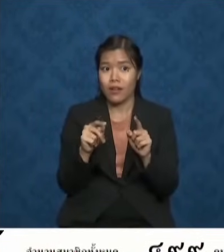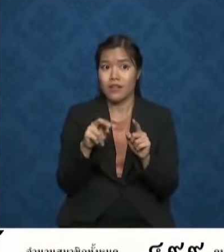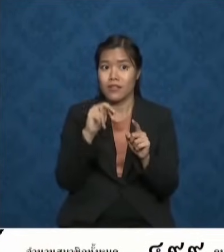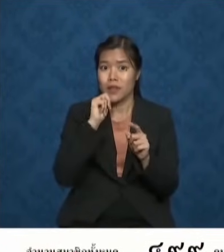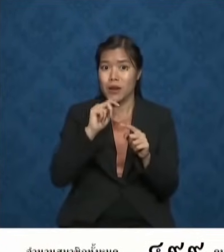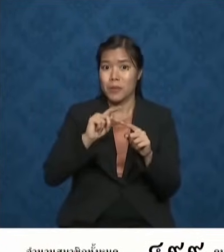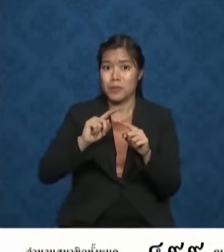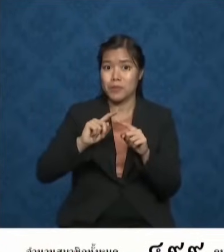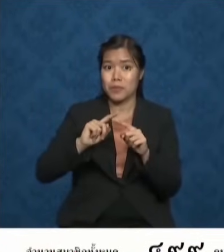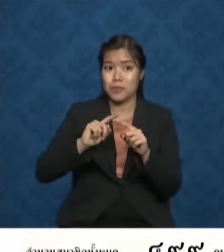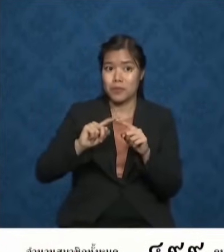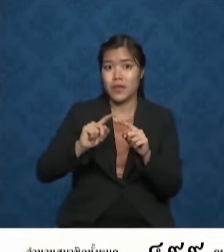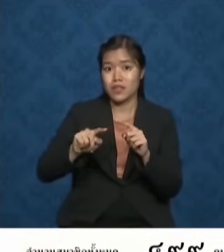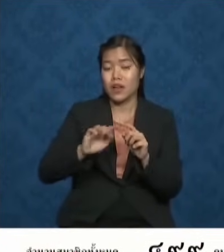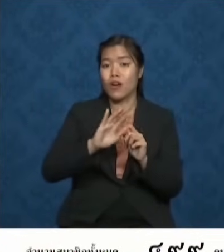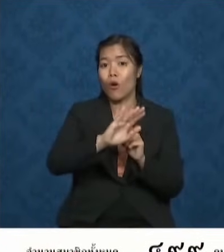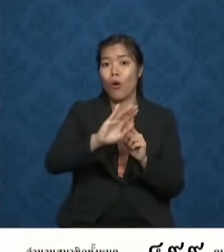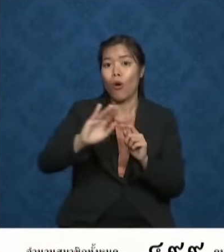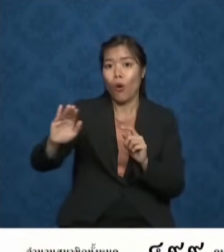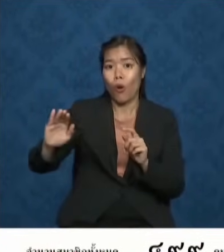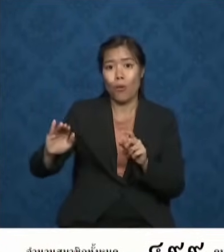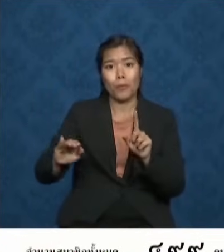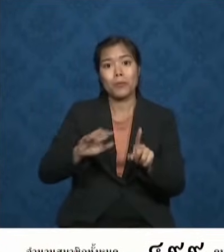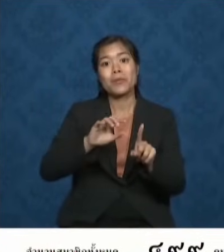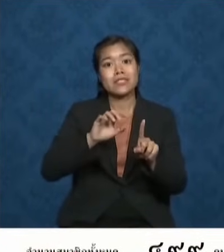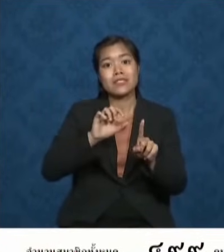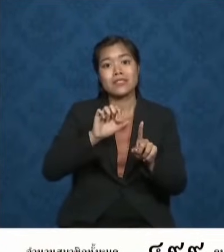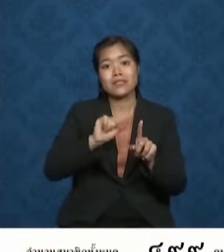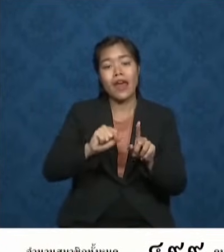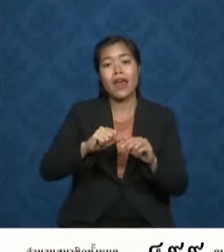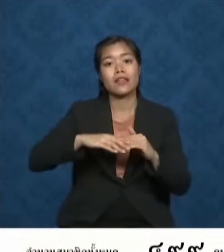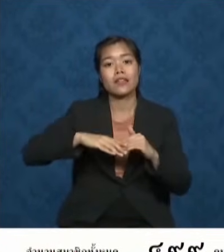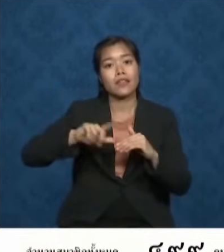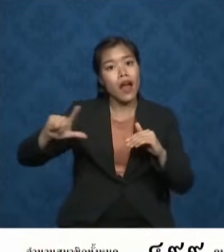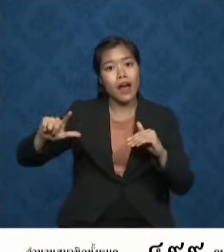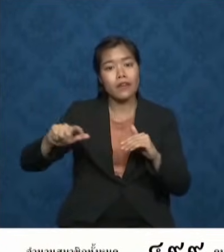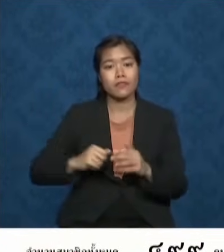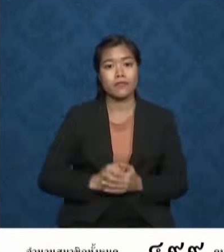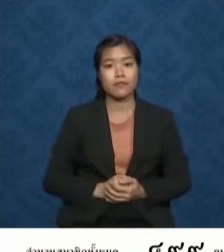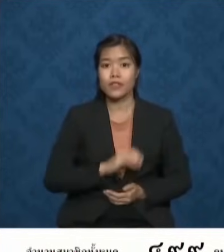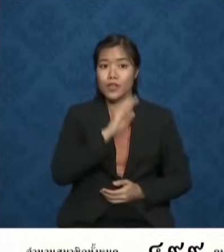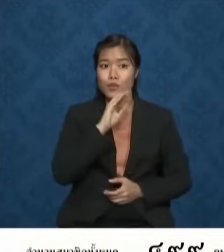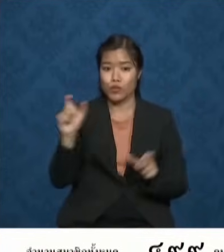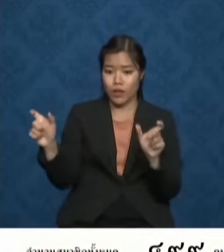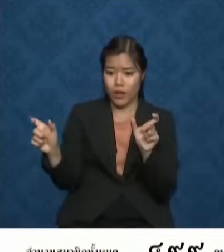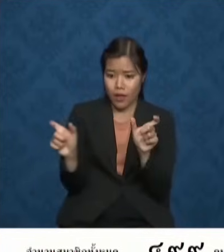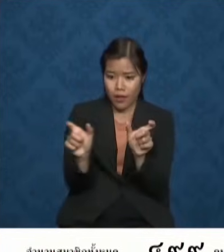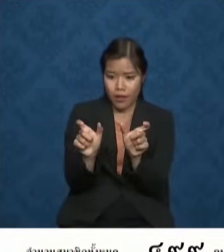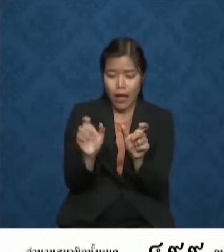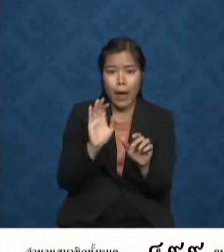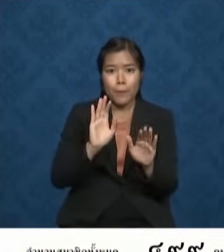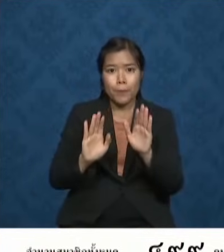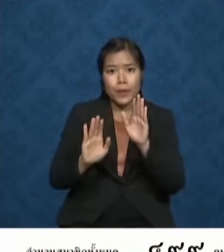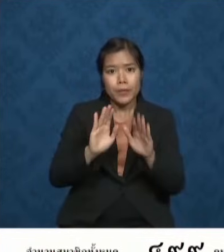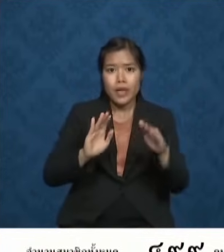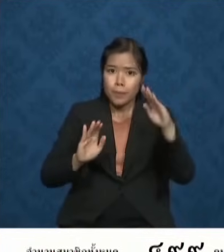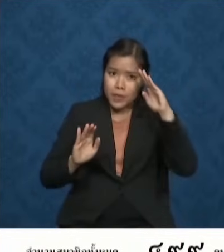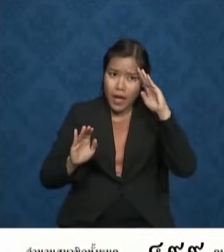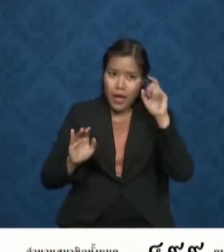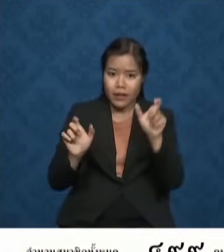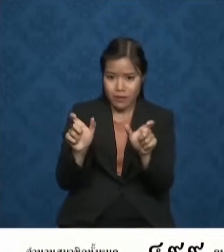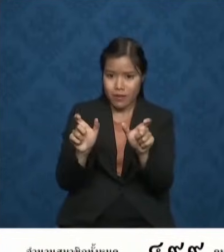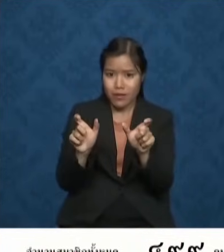เพราะนั้นถ้าจะเอางบเพียงงบกรมน้ำบาดาลมาเทียบกับงบน้ำของกรมทหารพัฒนานี่ใช่เ